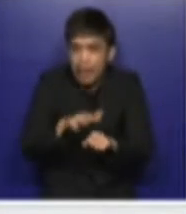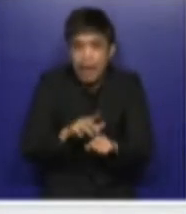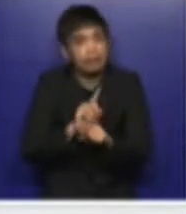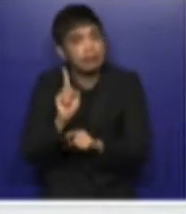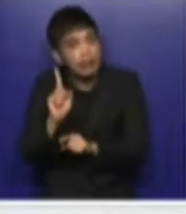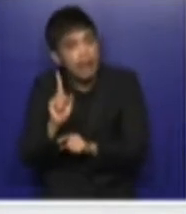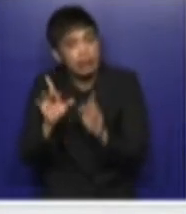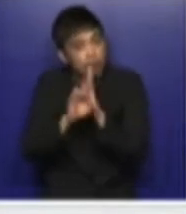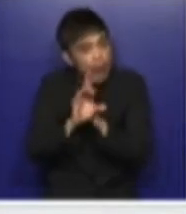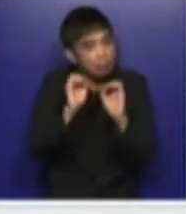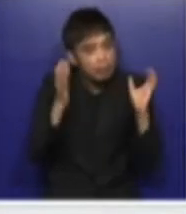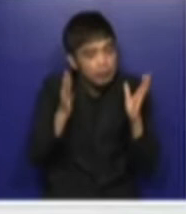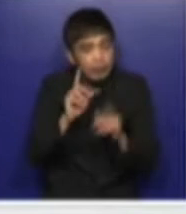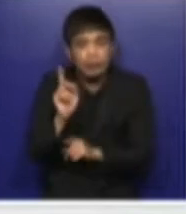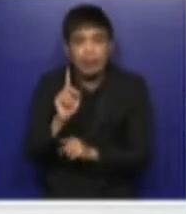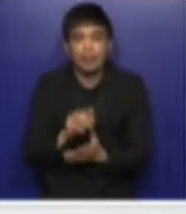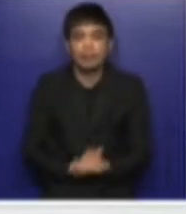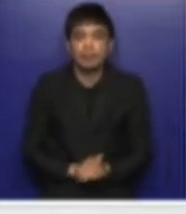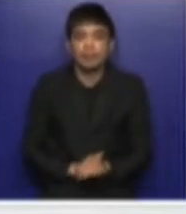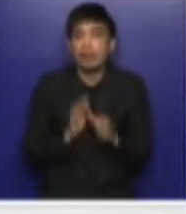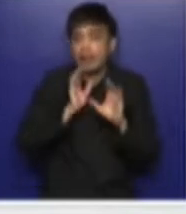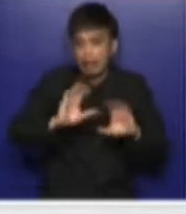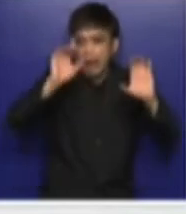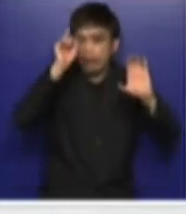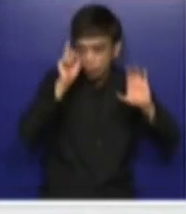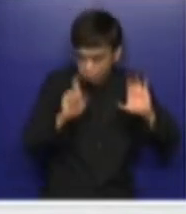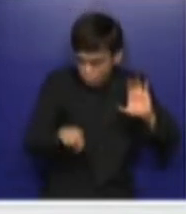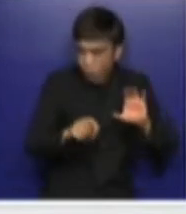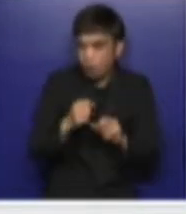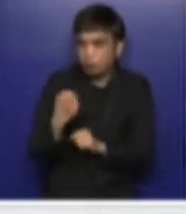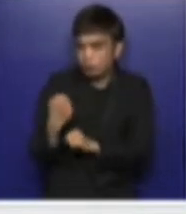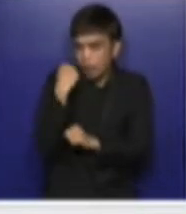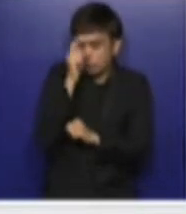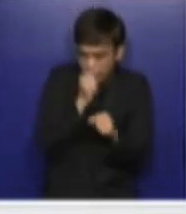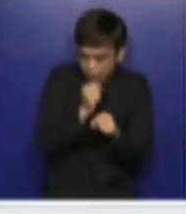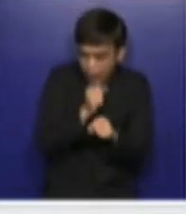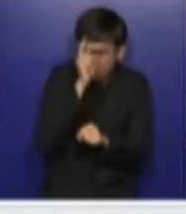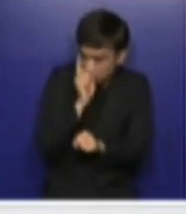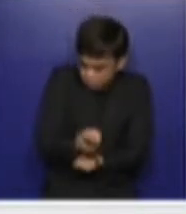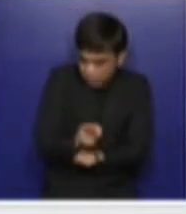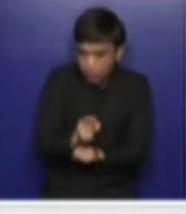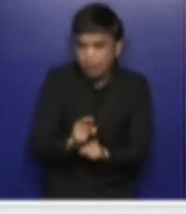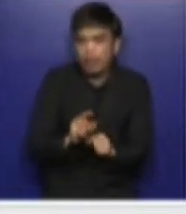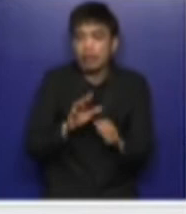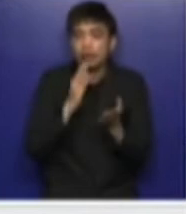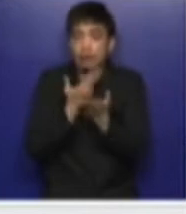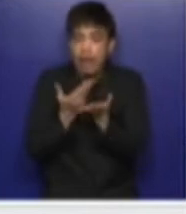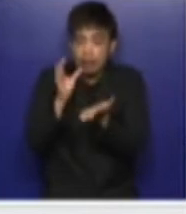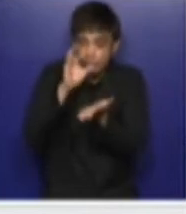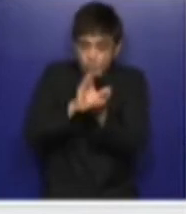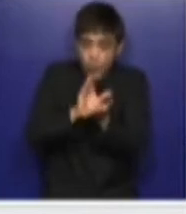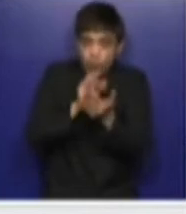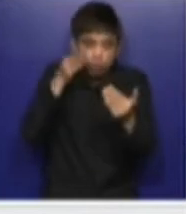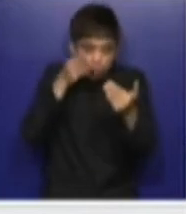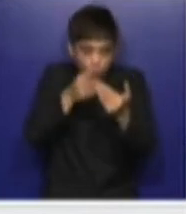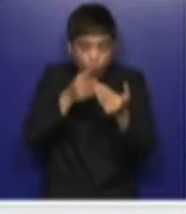ค่ะดิฉันเห็นว่าภาครัฐควรมีมาตรการที่จริงจังในการนำโบราณสถานเหล่านี้เข้ามาอยู่ในระบบนะคะทั้งการใช้งบประมาณโดยตรงและออกมาตรการส่